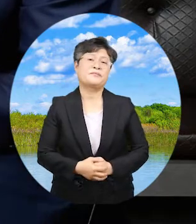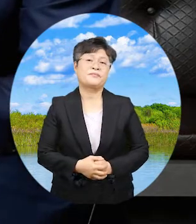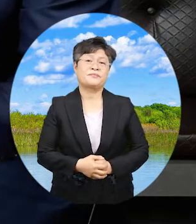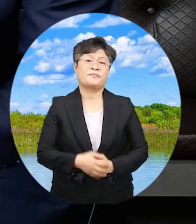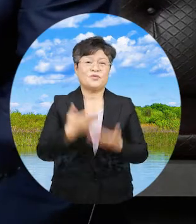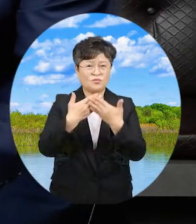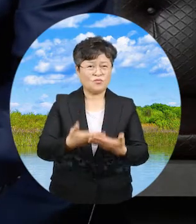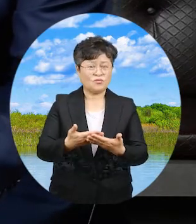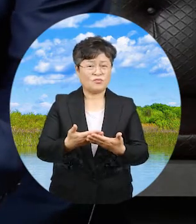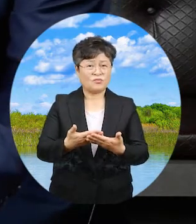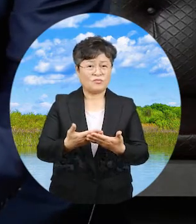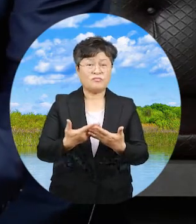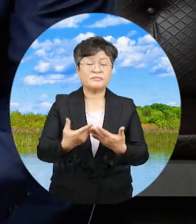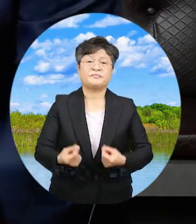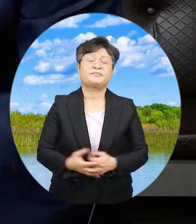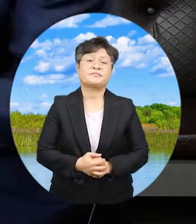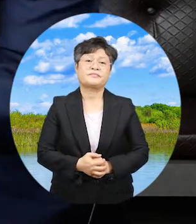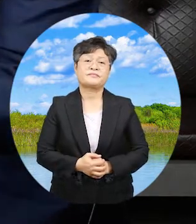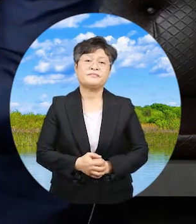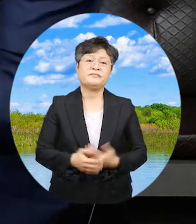주시면 제가 그